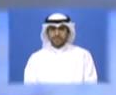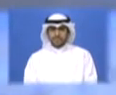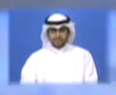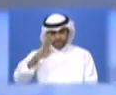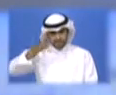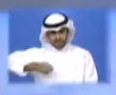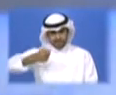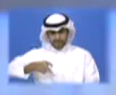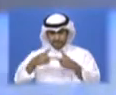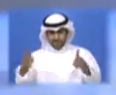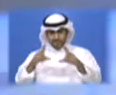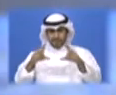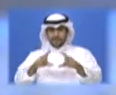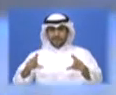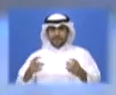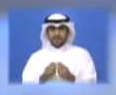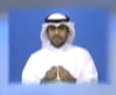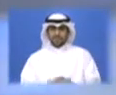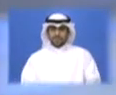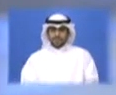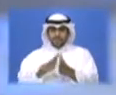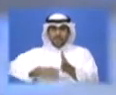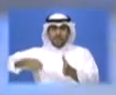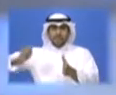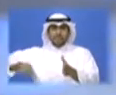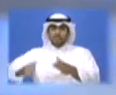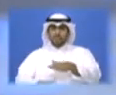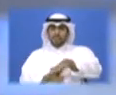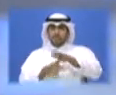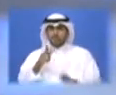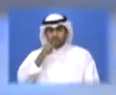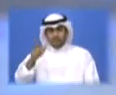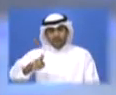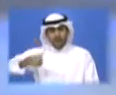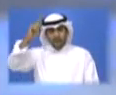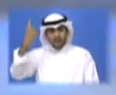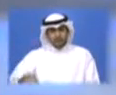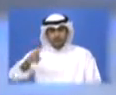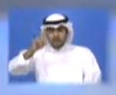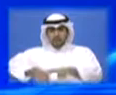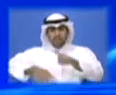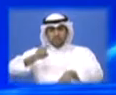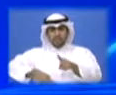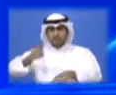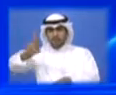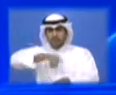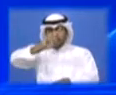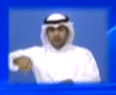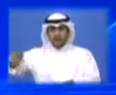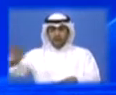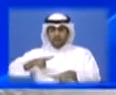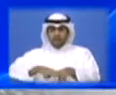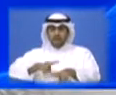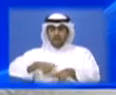أهلا بكم. دان رئيس مجلس الأمة مرزوق علي الغانم قيام السلطات الإسرائيلية بإغلاق بوابات المسجد الأقصى